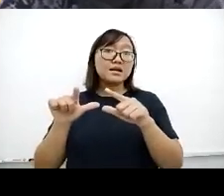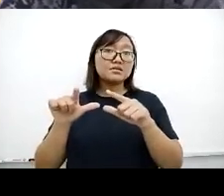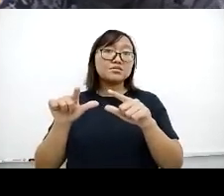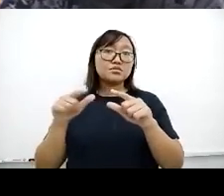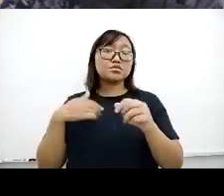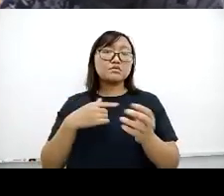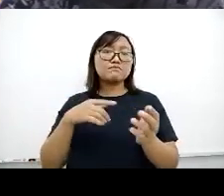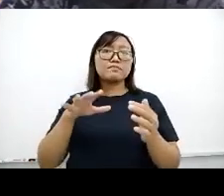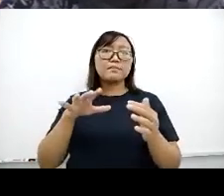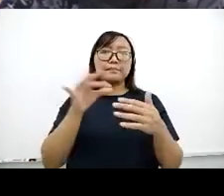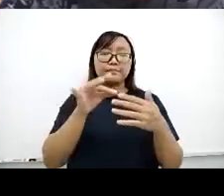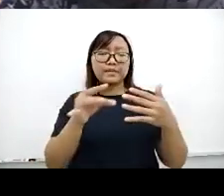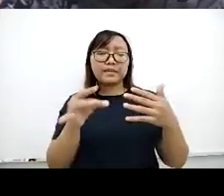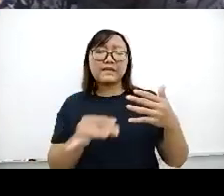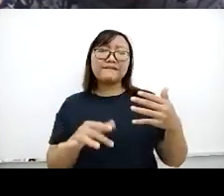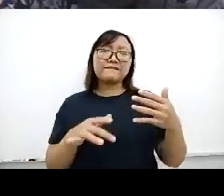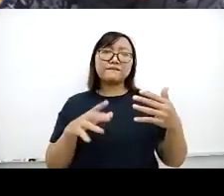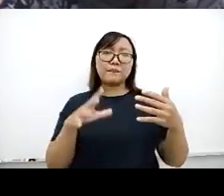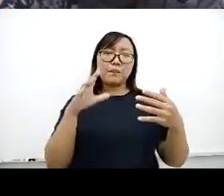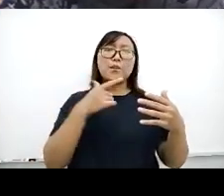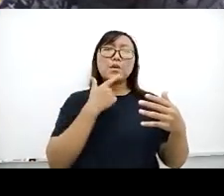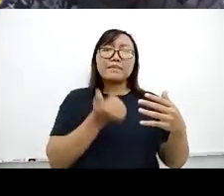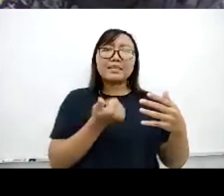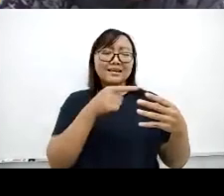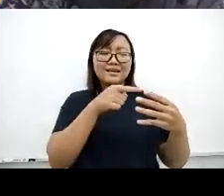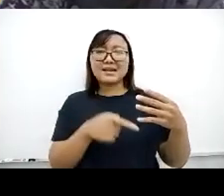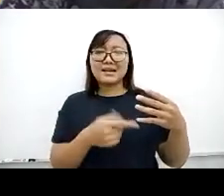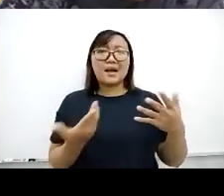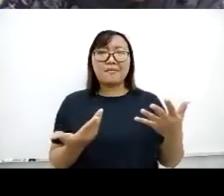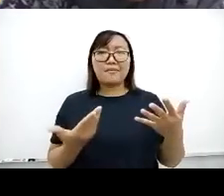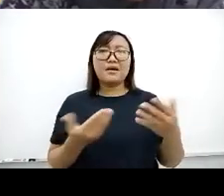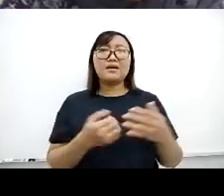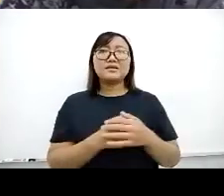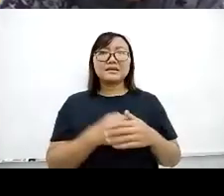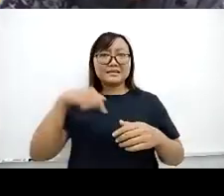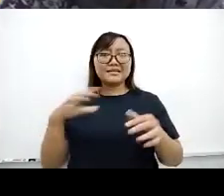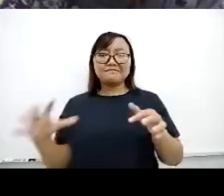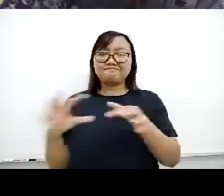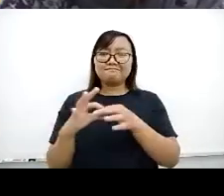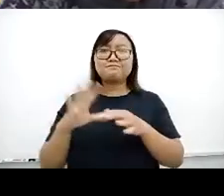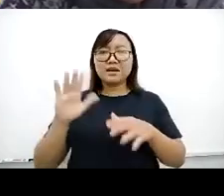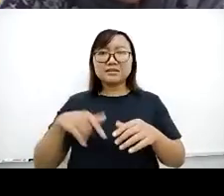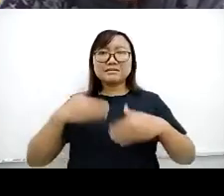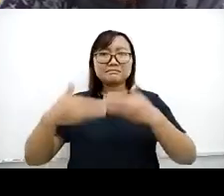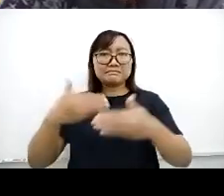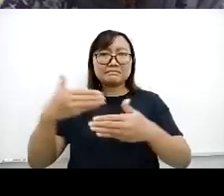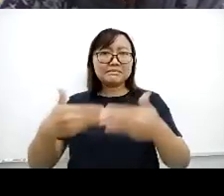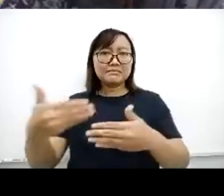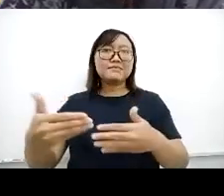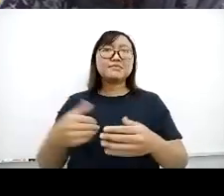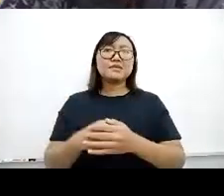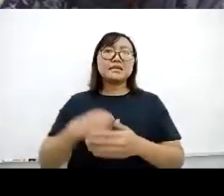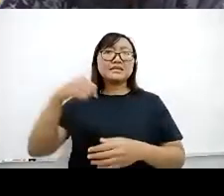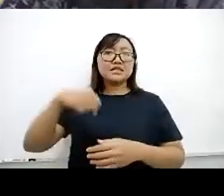focalpoint sebenarnya dalam hal ini dana kegiatan sosialisasi ini masih berlangsung konsolidasi juga masih berlangsung dan dari sini kami juga